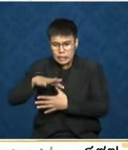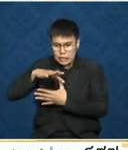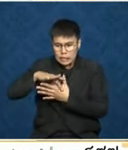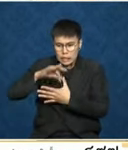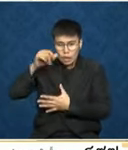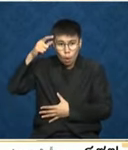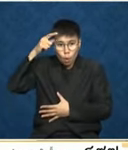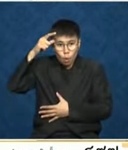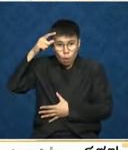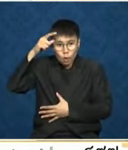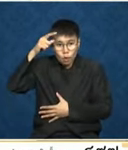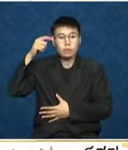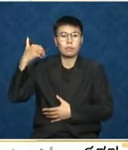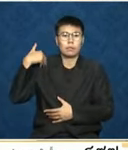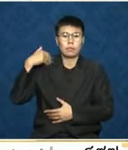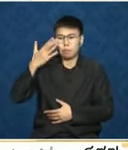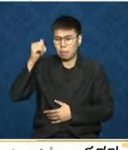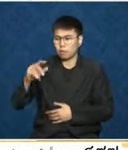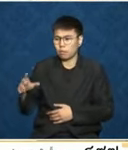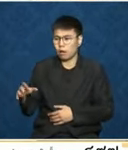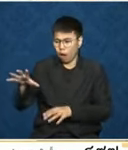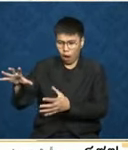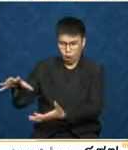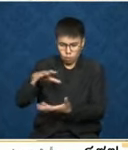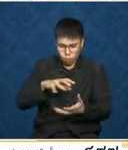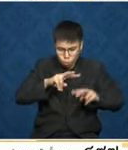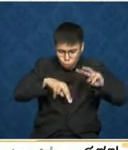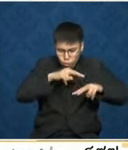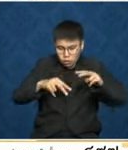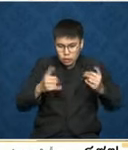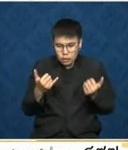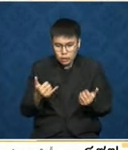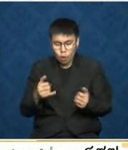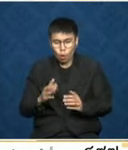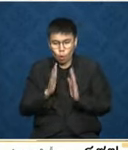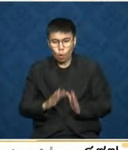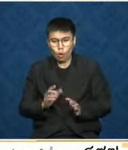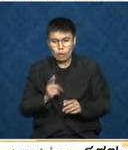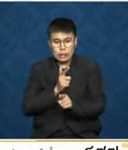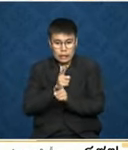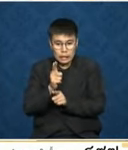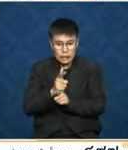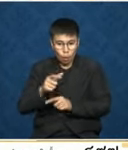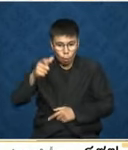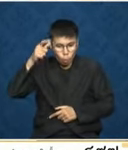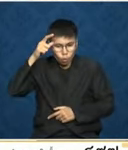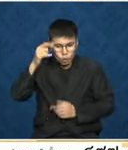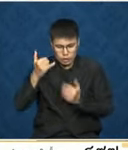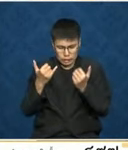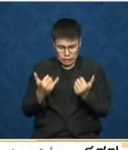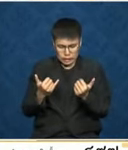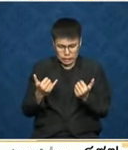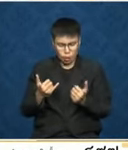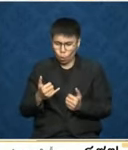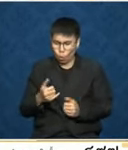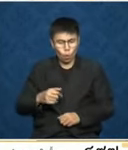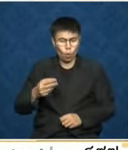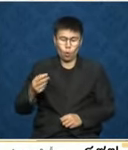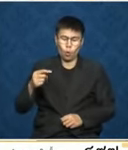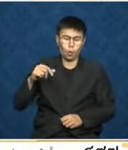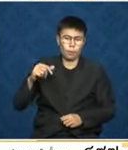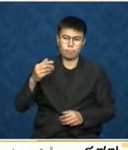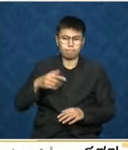ท่านประธานนะครับวันนี้วัวเกษตรกรที่เลี้ยงวัวก็แย่นะครับราคาตกต่ำฝาก